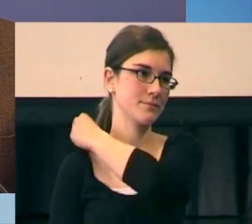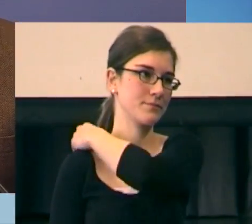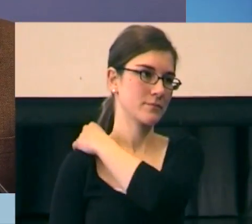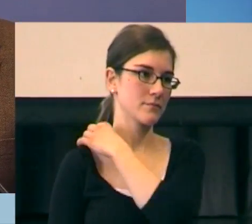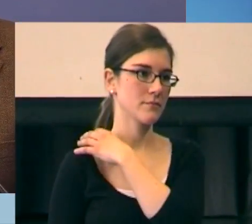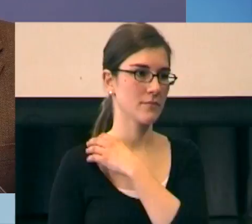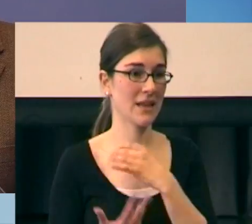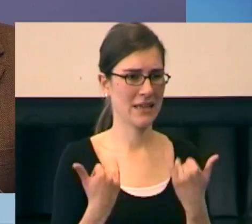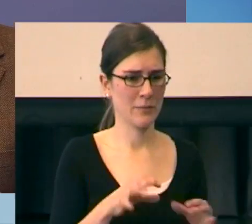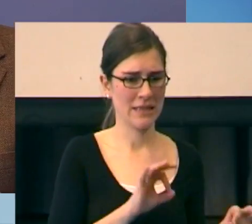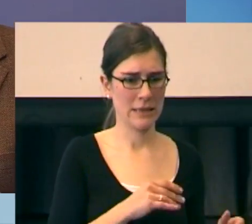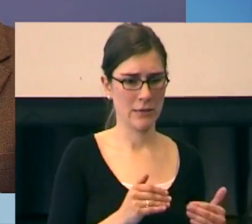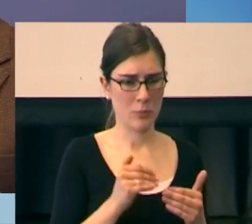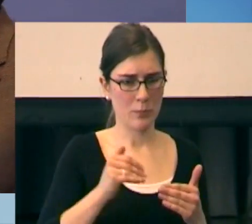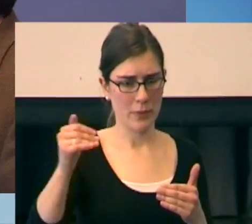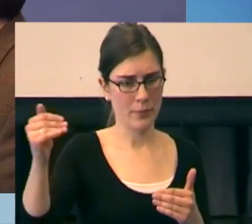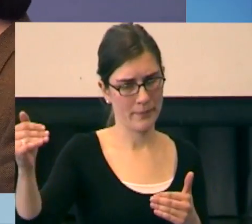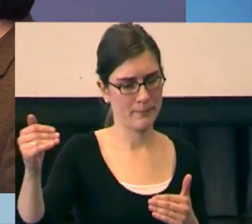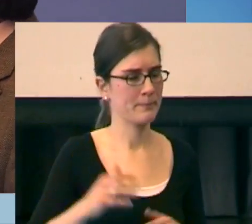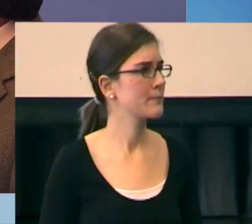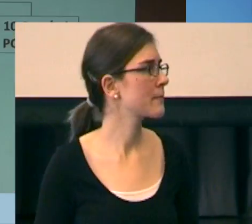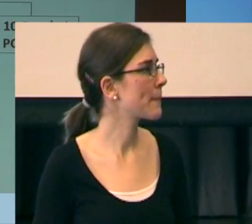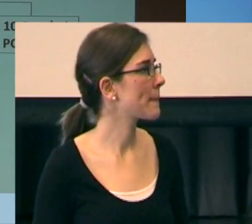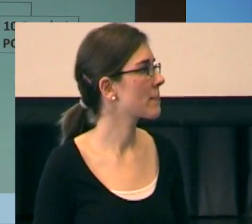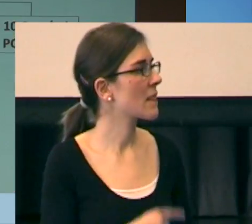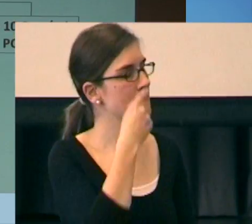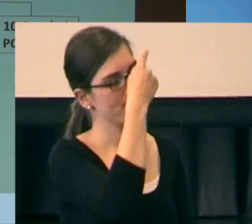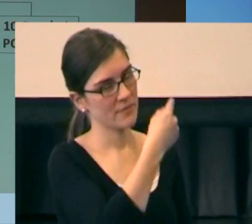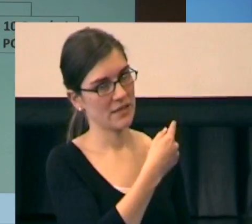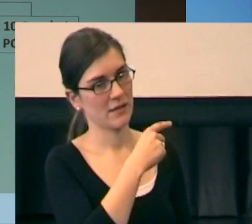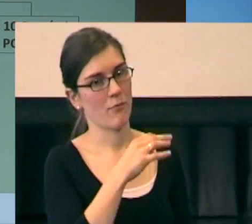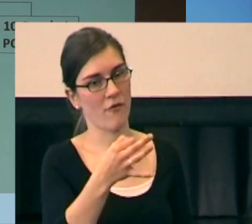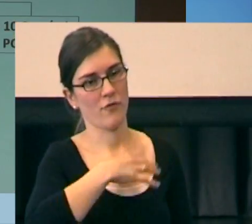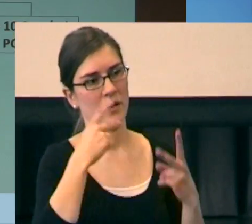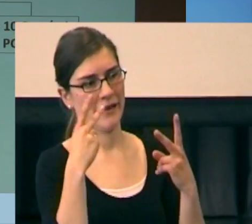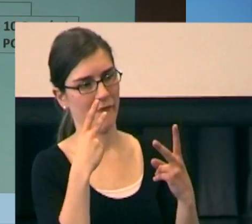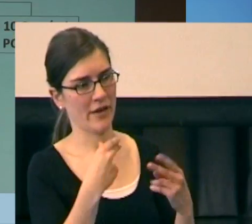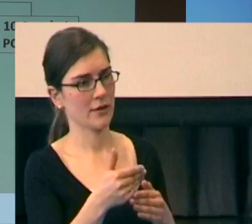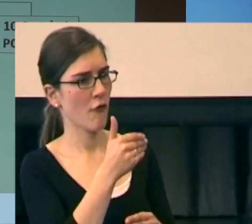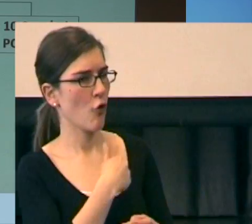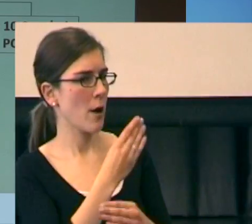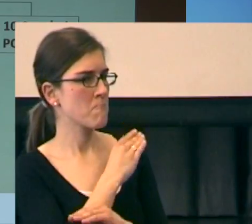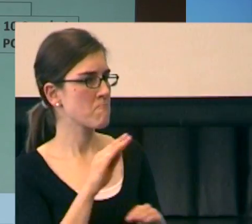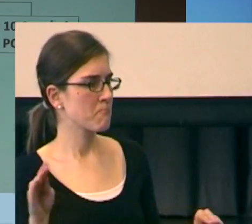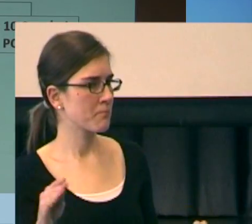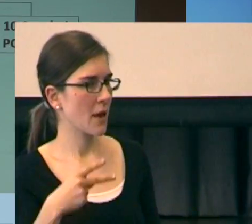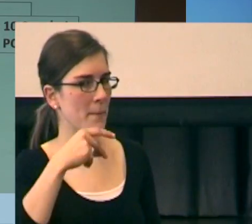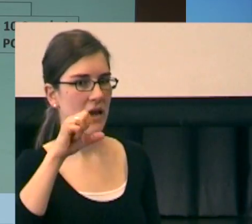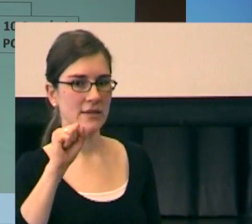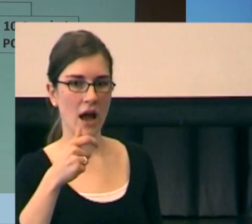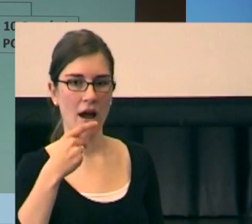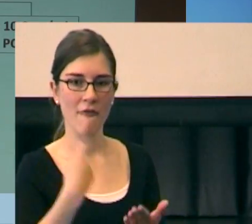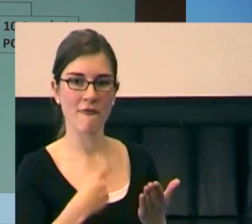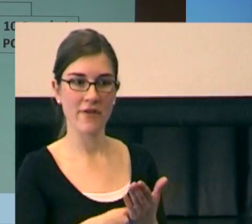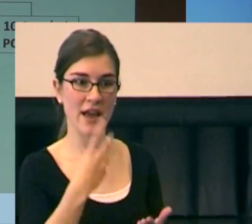Ich überspringe jetzt hier kurz zwei Dias. Dieses Dia ist mir immer noch wichtig. Wir hatten vorhin gesagt, PSA-Wert von vier